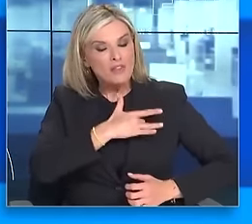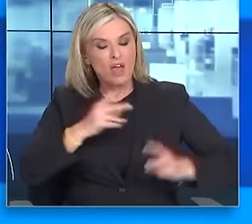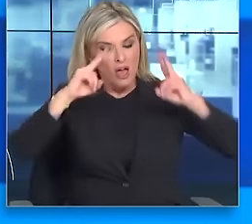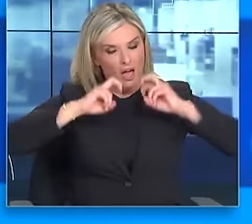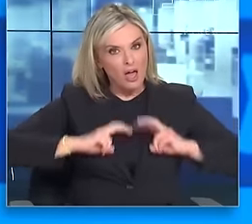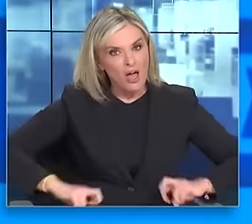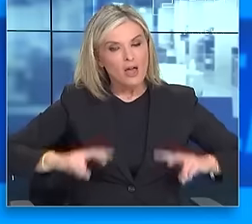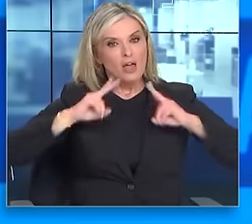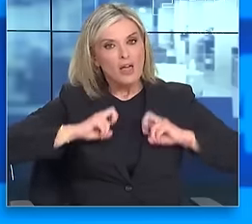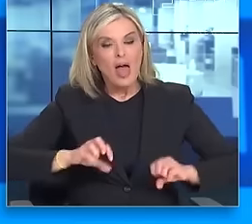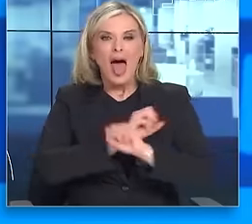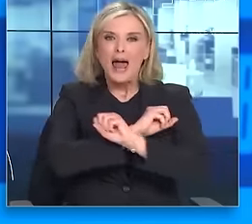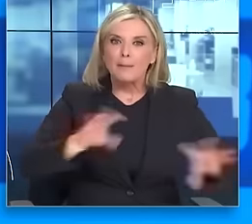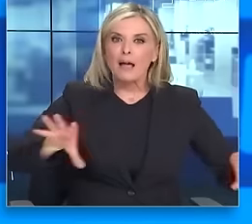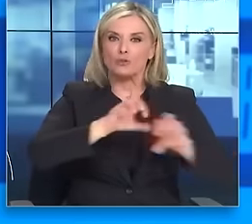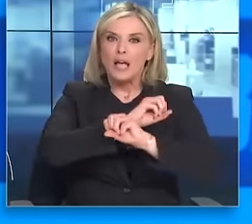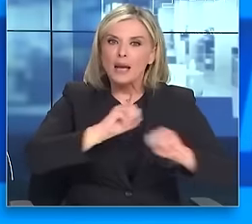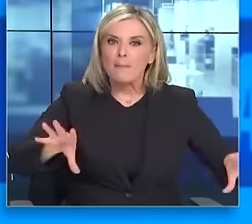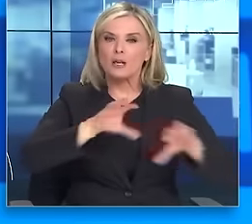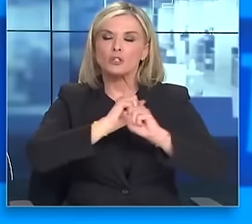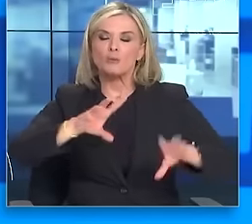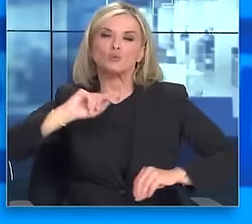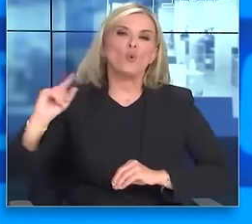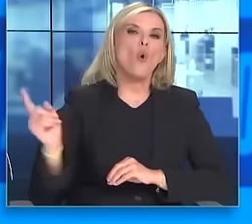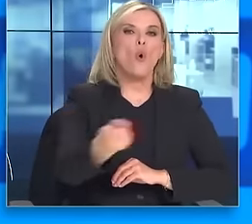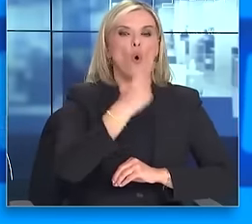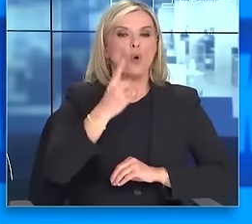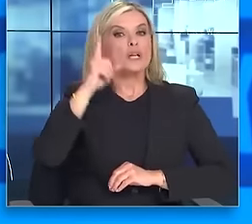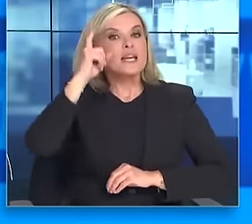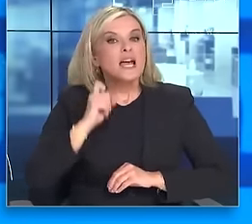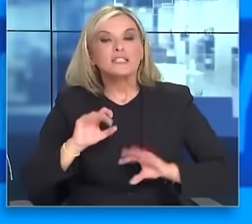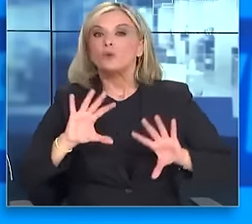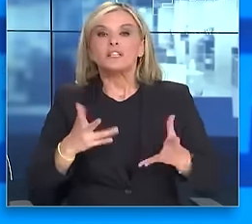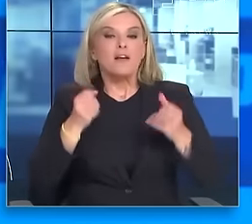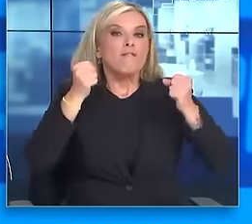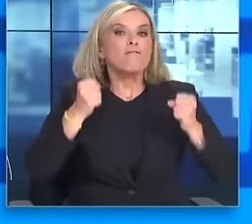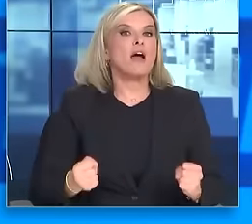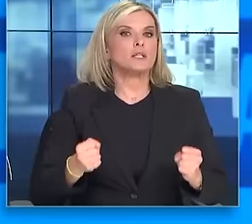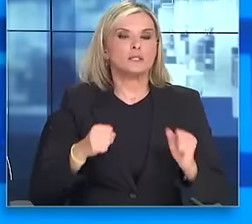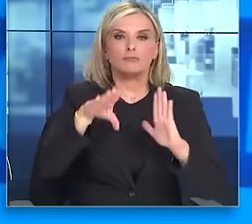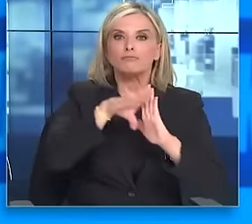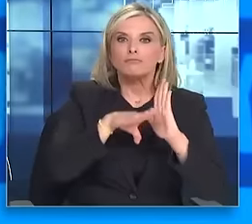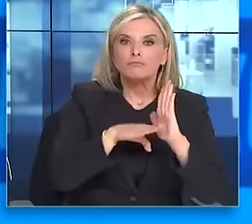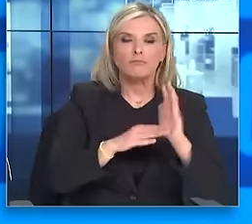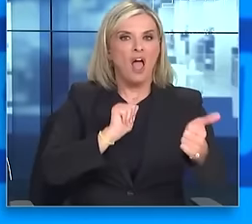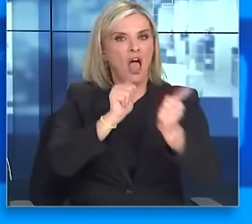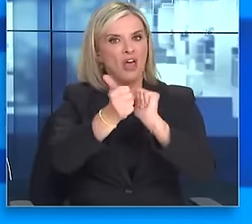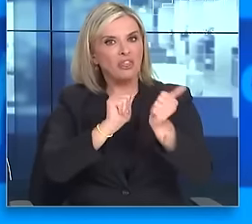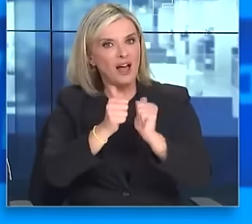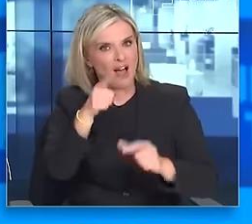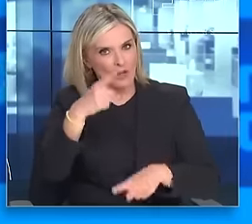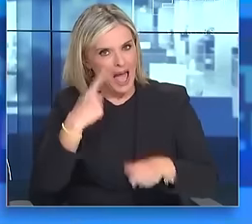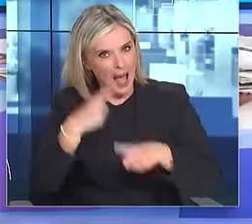επίσης μια μεγάλη προσπάθεια ενημέρωσης της κοινή γνώμη για τα βασικά της υγιεινής ζωής. Την άθληση. Μπορεί να φαίνονται